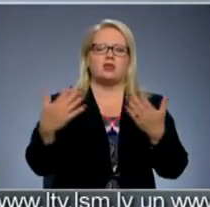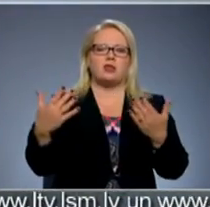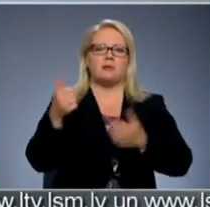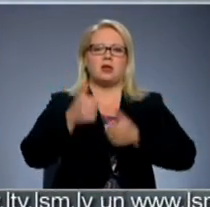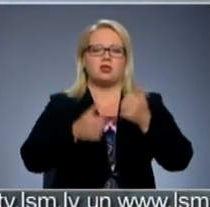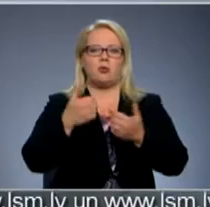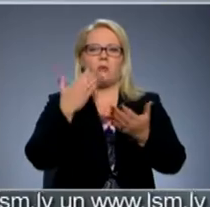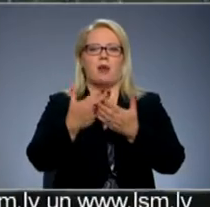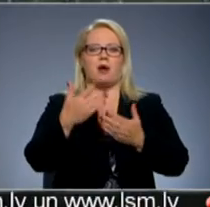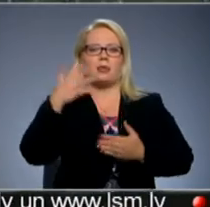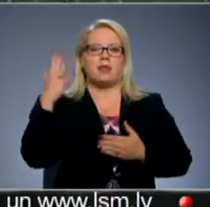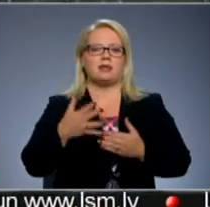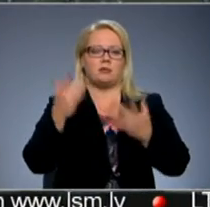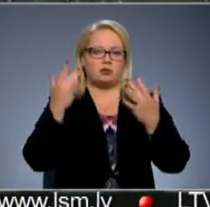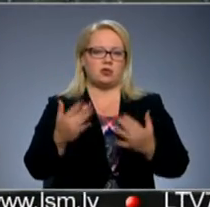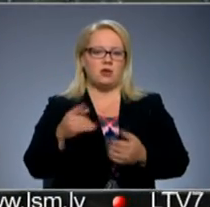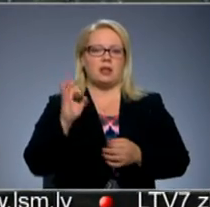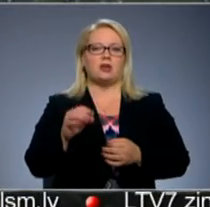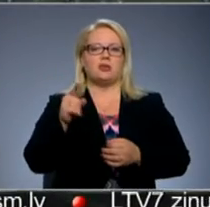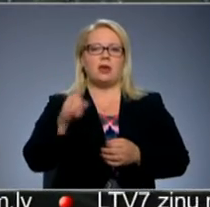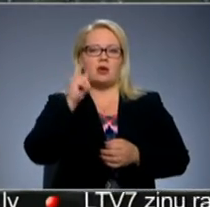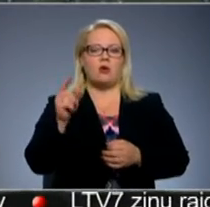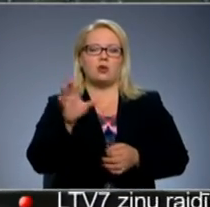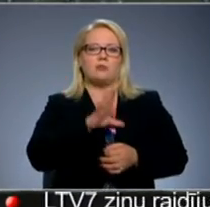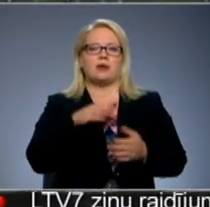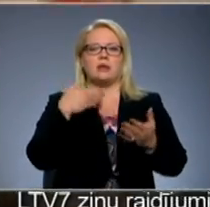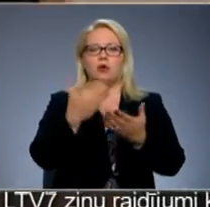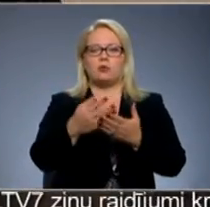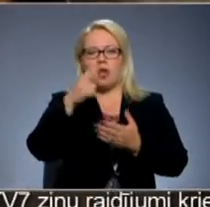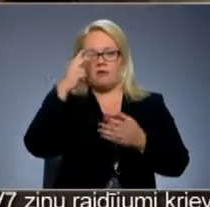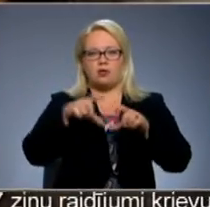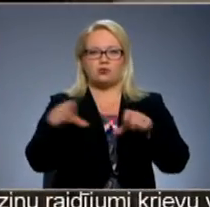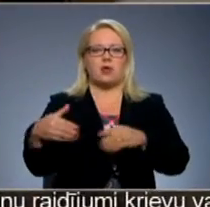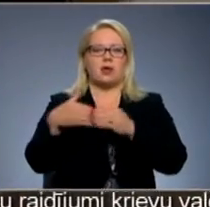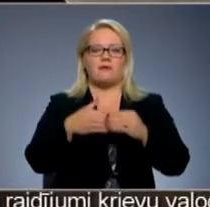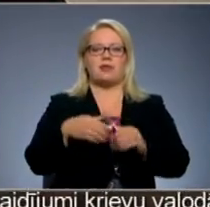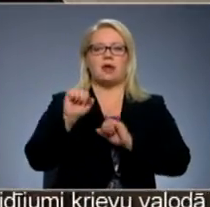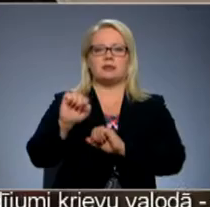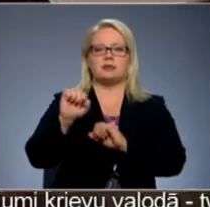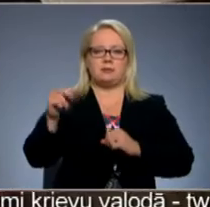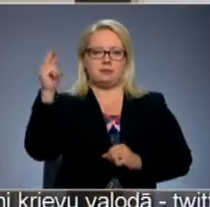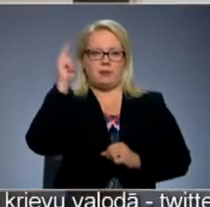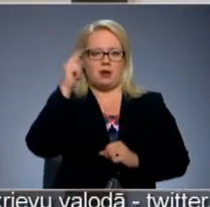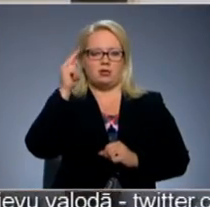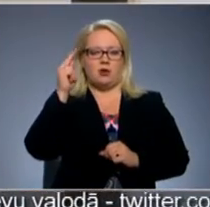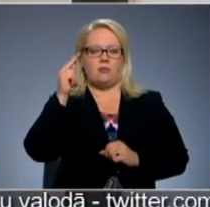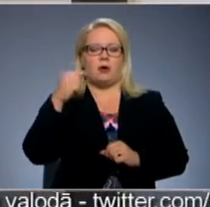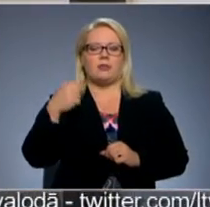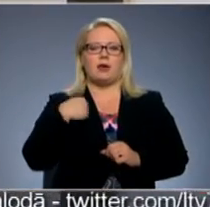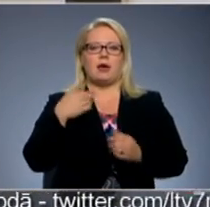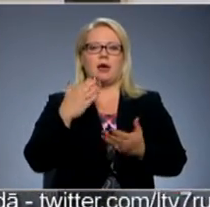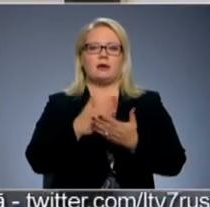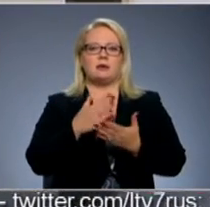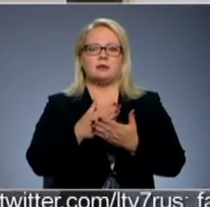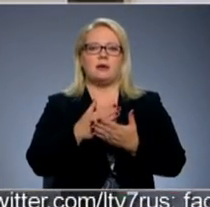teicamus rezultātus. Tieši viņi bija tie, kas ierosināja vidusskolā ieviest valsts aizsardzības mācību. Tā kā es arī jaunsargos, man